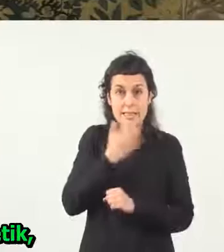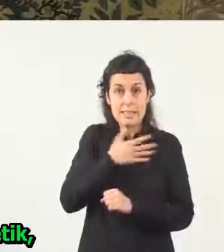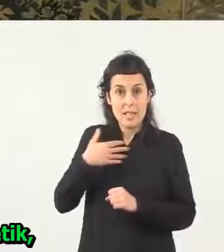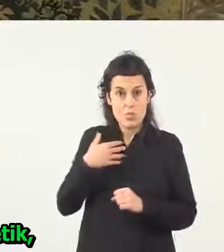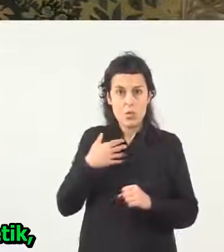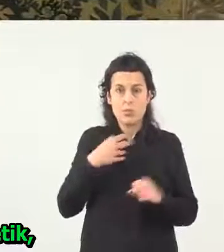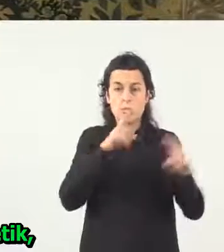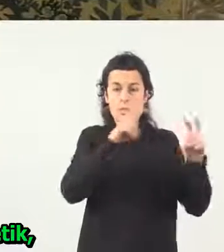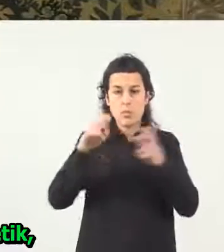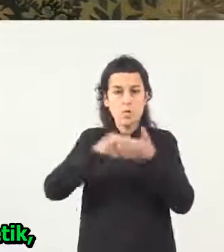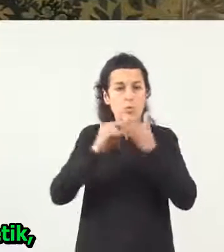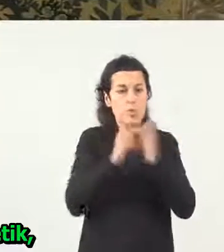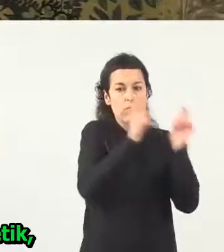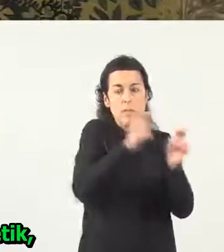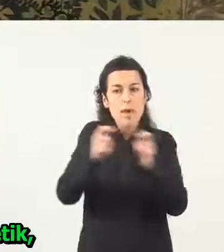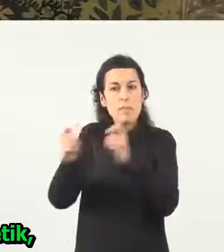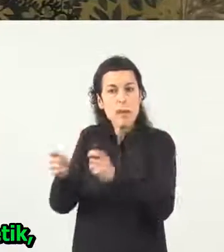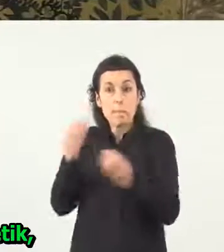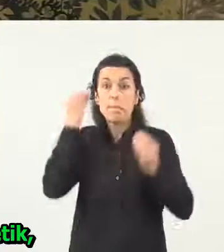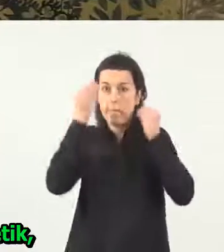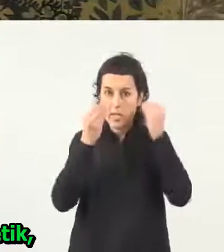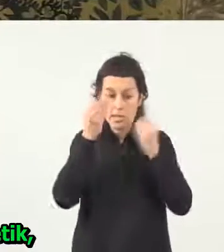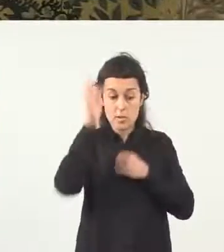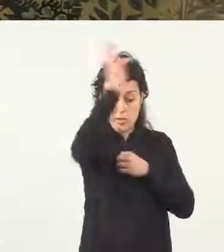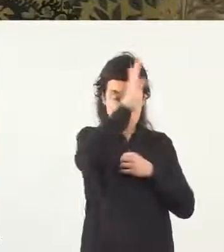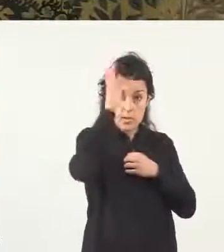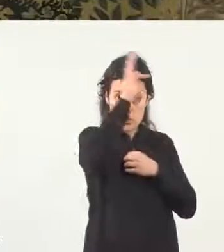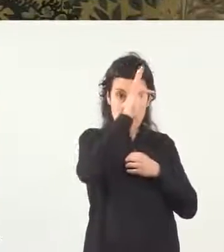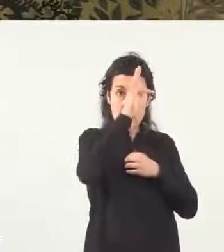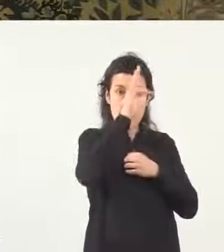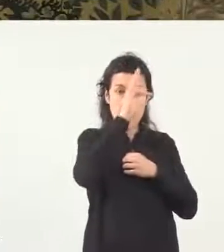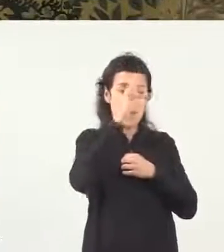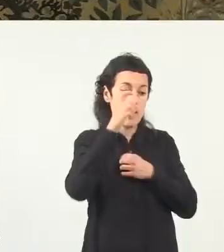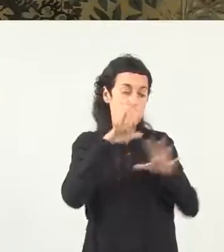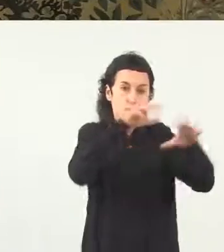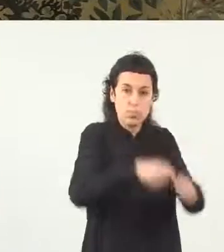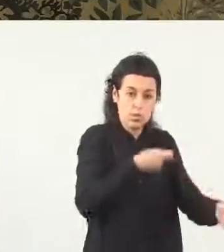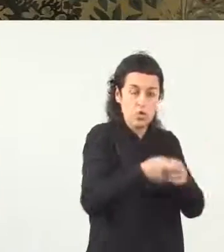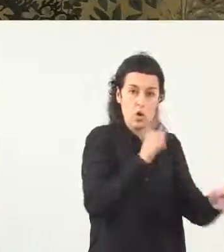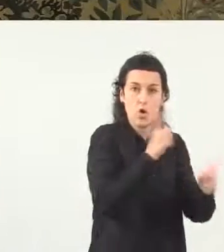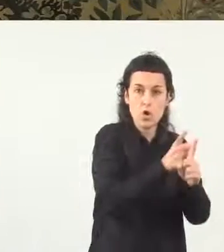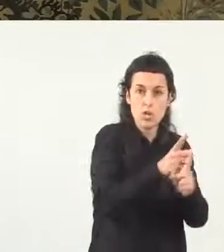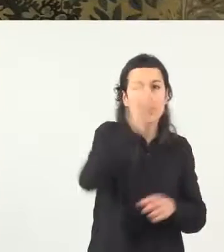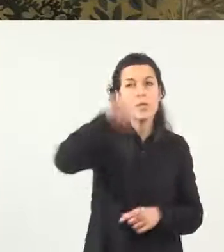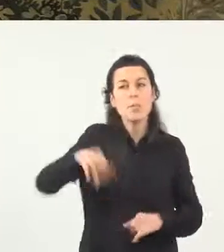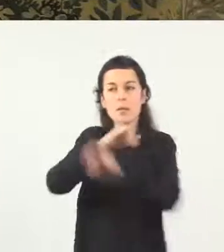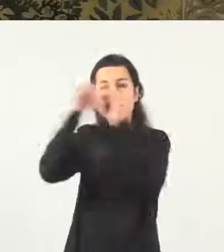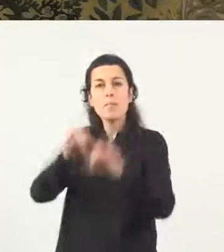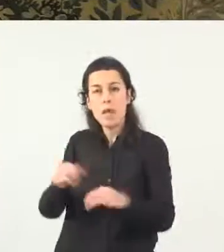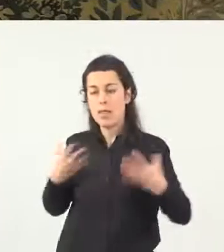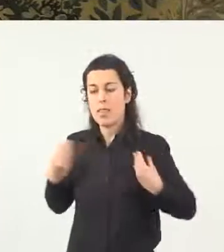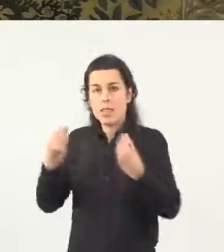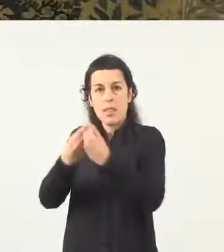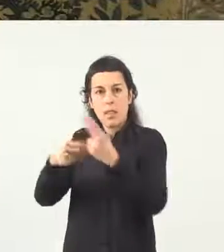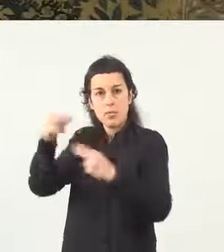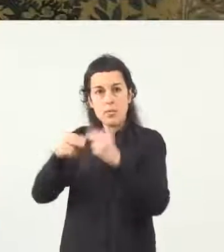ustez, edan behar dugu, elikatu behar gara, teoria dekolonialetik, eta elikatu behar gara bebai, bakea eta bizikidetzaren